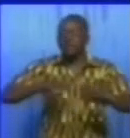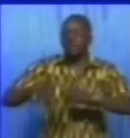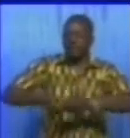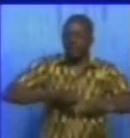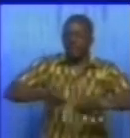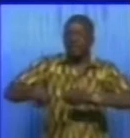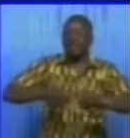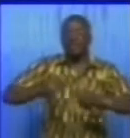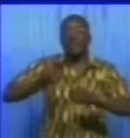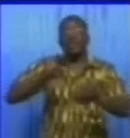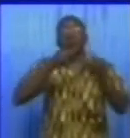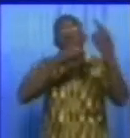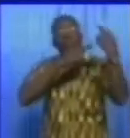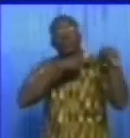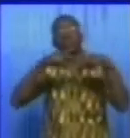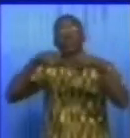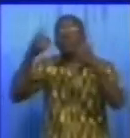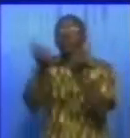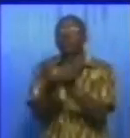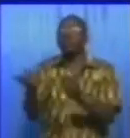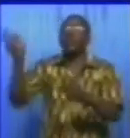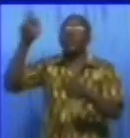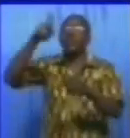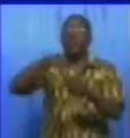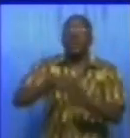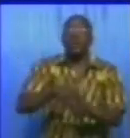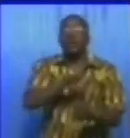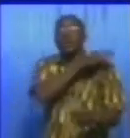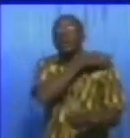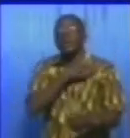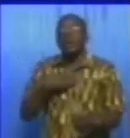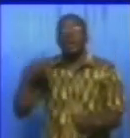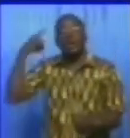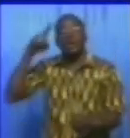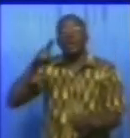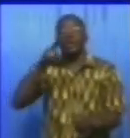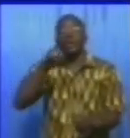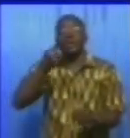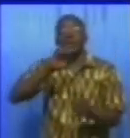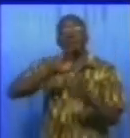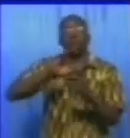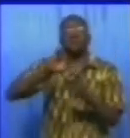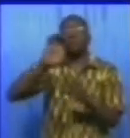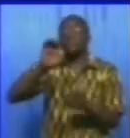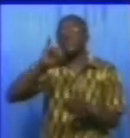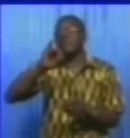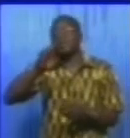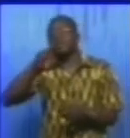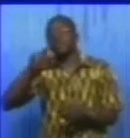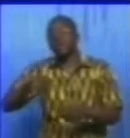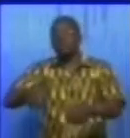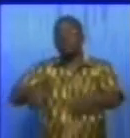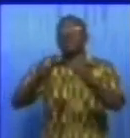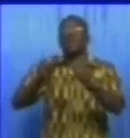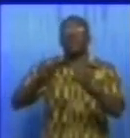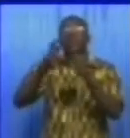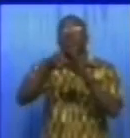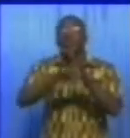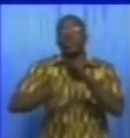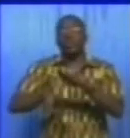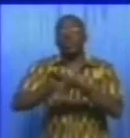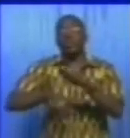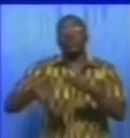des différents groupes de partenaires ainsi que les circuits d'accès aux ressources du